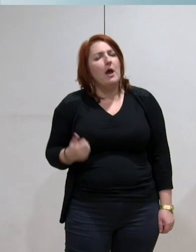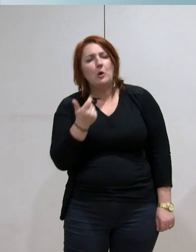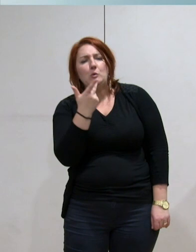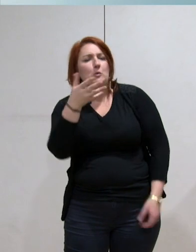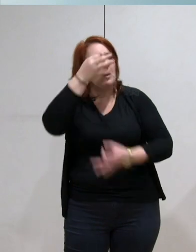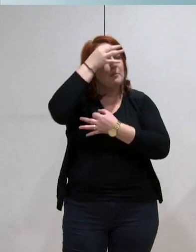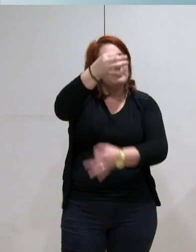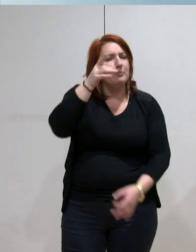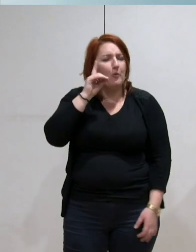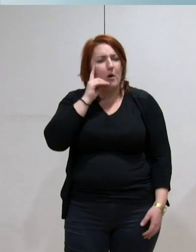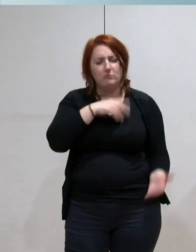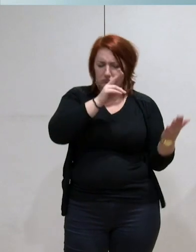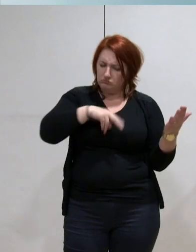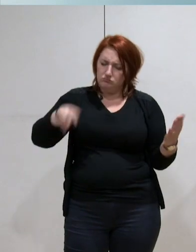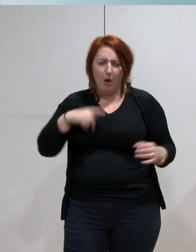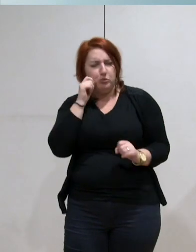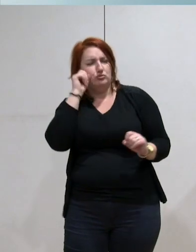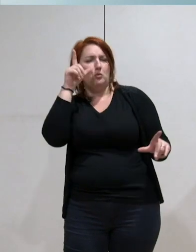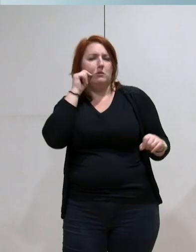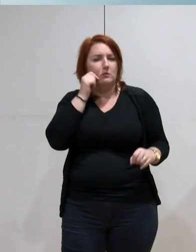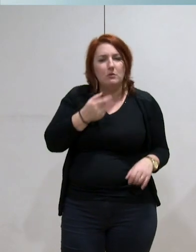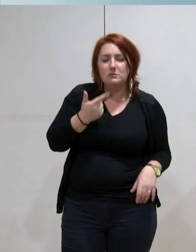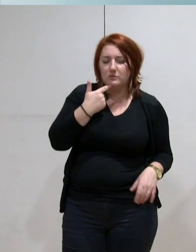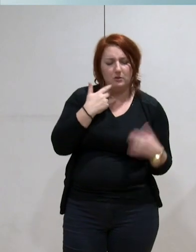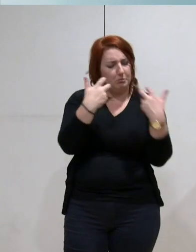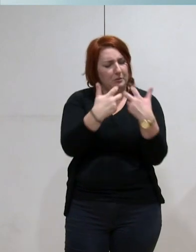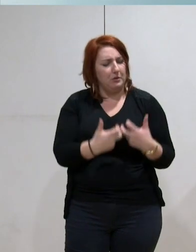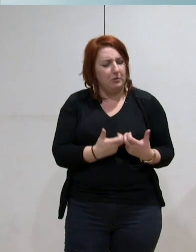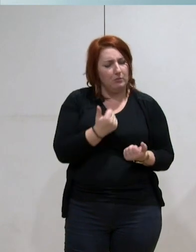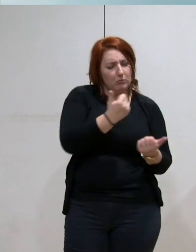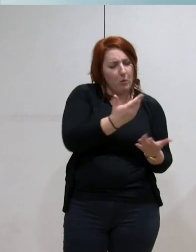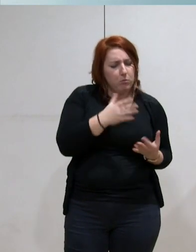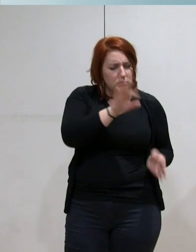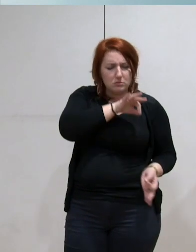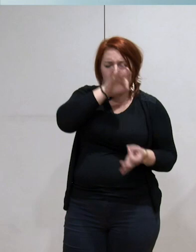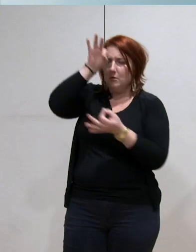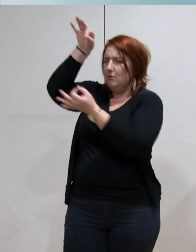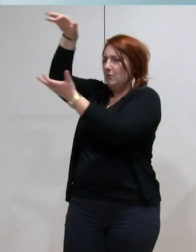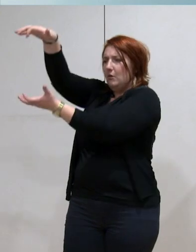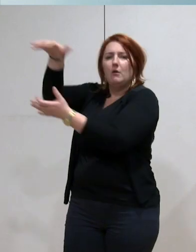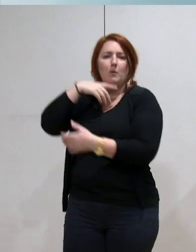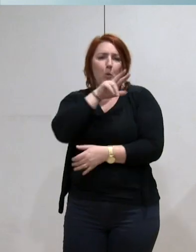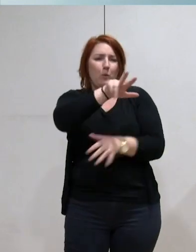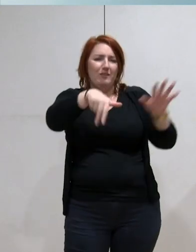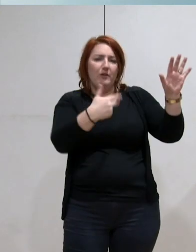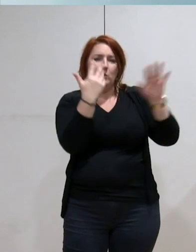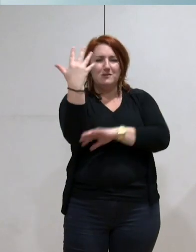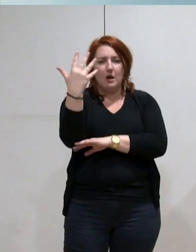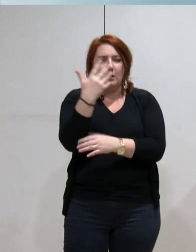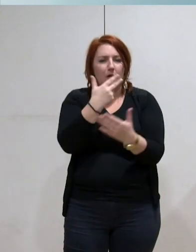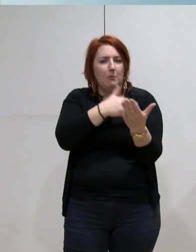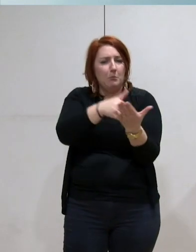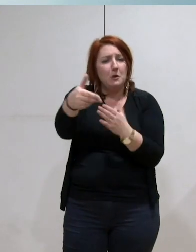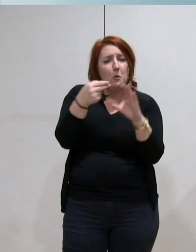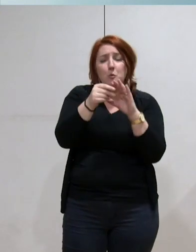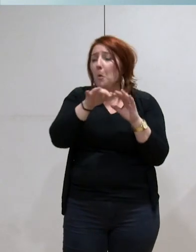délibération on voit des choses un petit peu surprenante donc le montant que vous nous proposez de transférer c'est quand même 8,5 millions d'euros et quelques broutilles